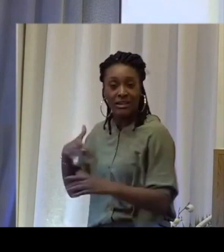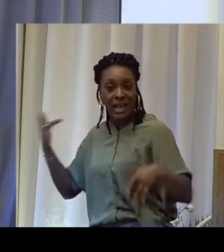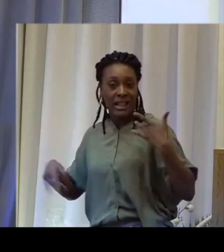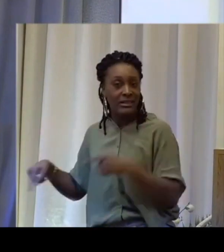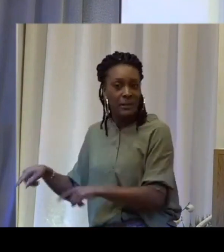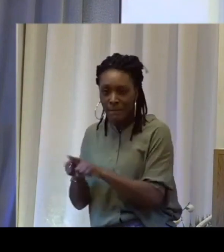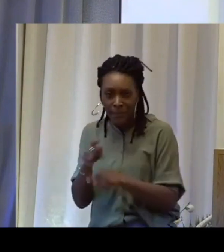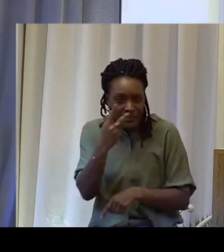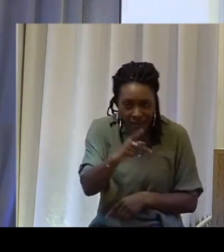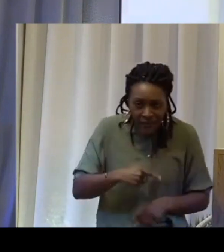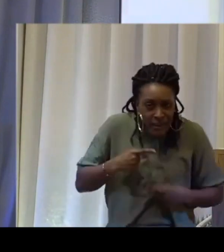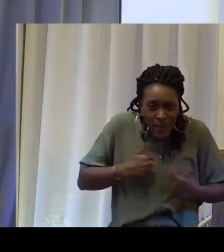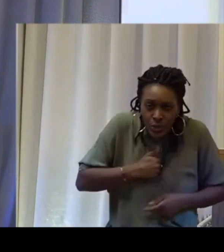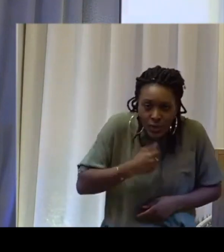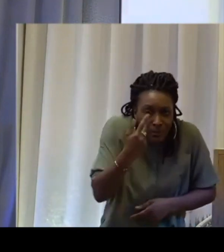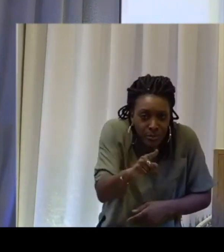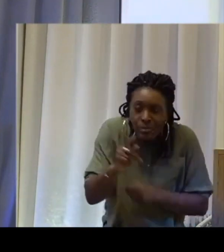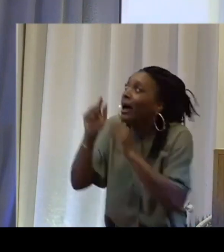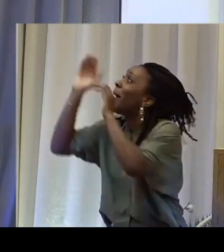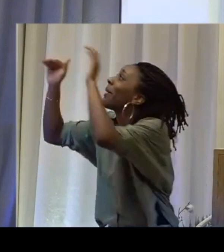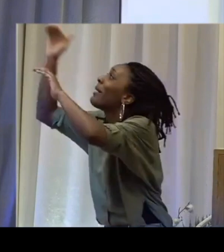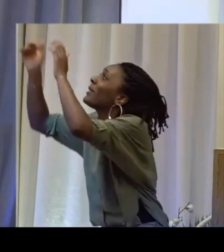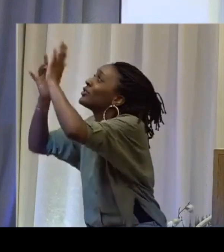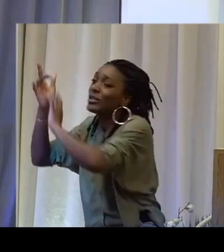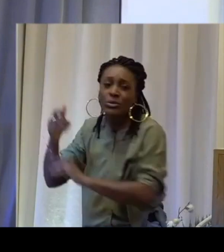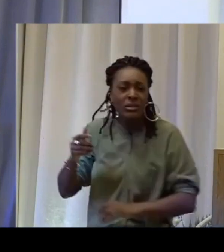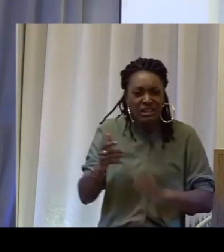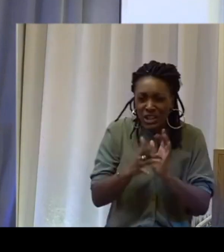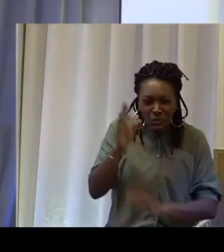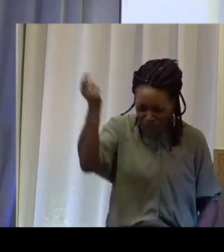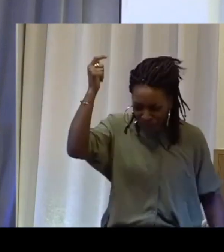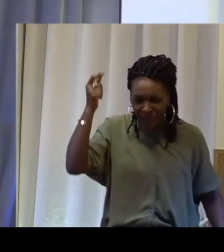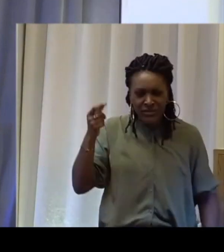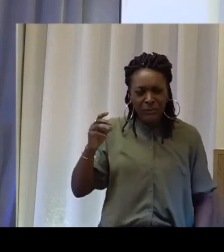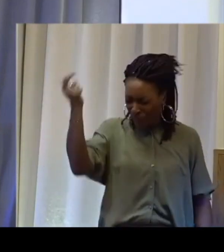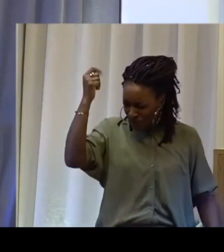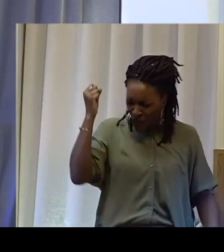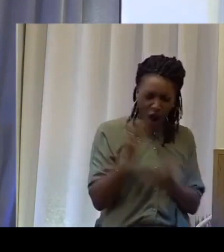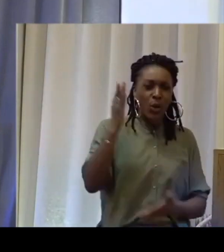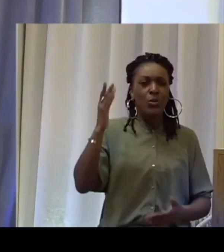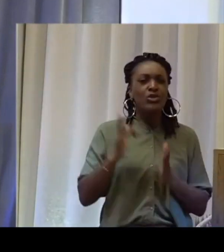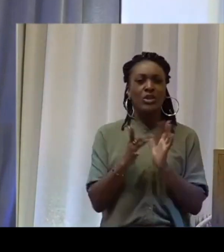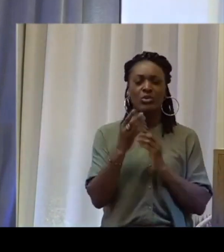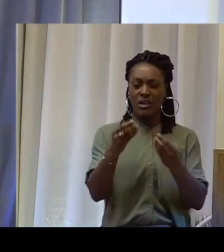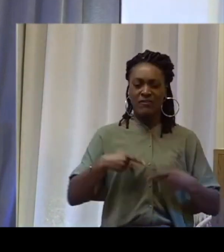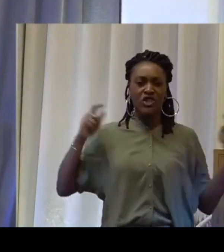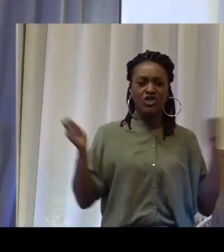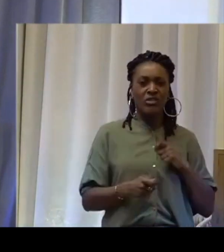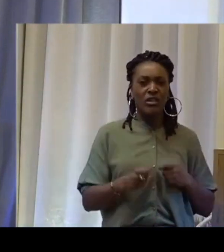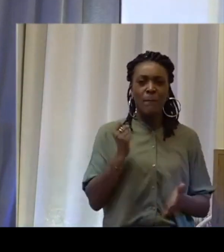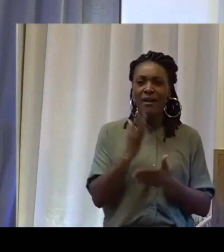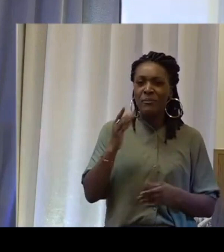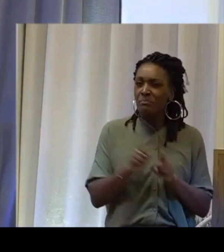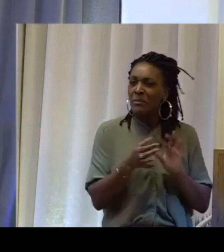ça se passe dans ta vie aujourd'hui. En un instant, tout peut changer. En un instant, Jésus a posé sa